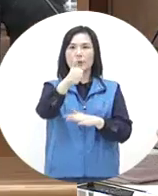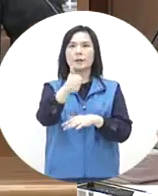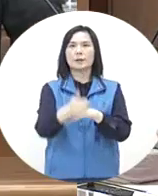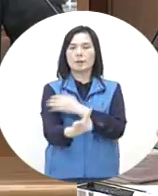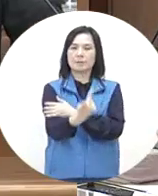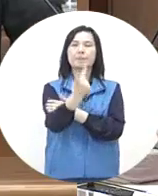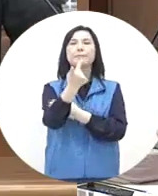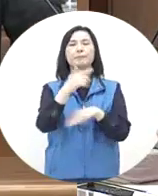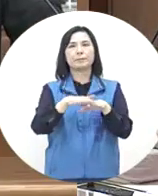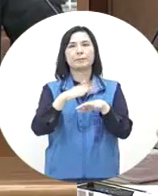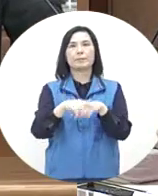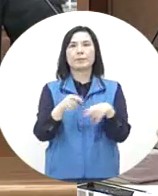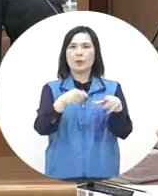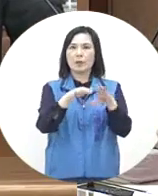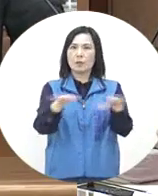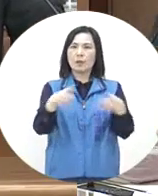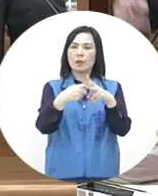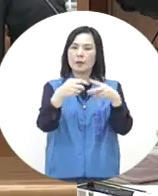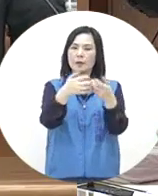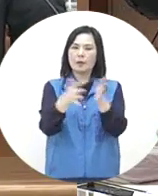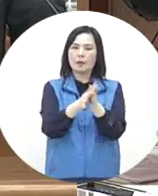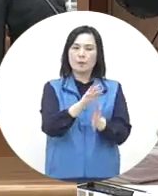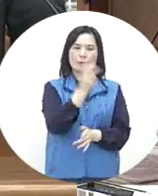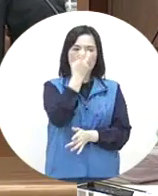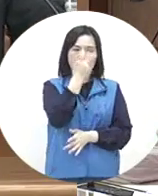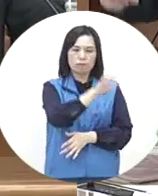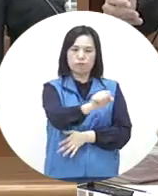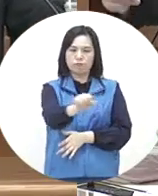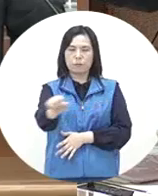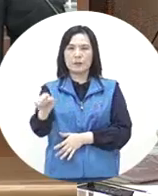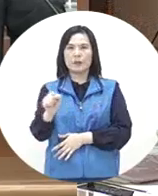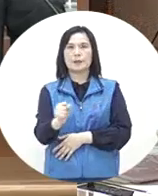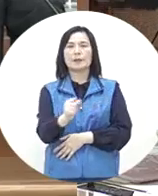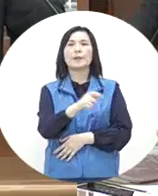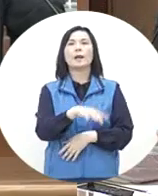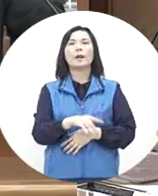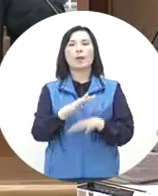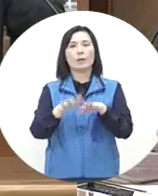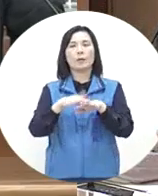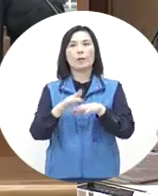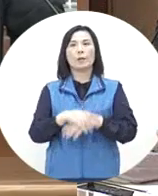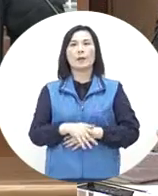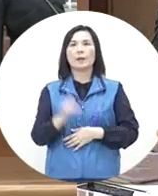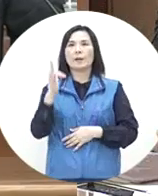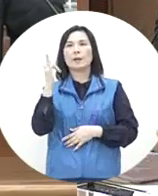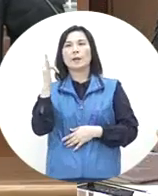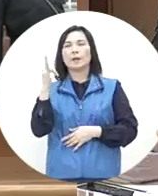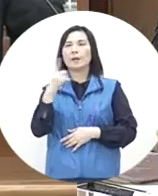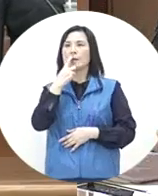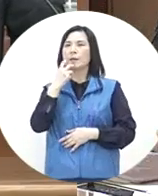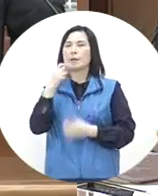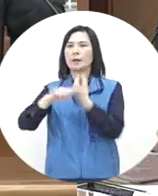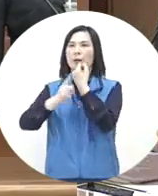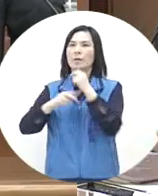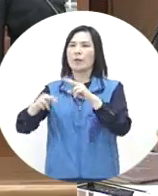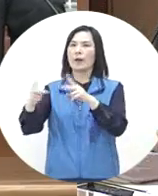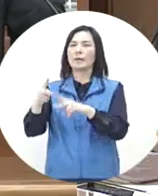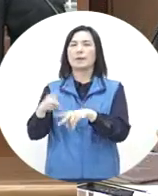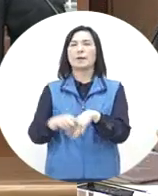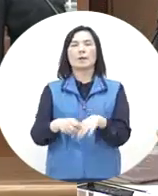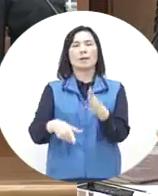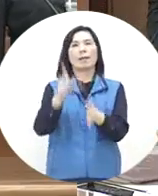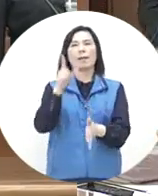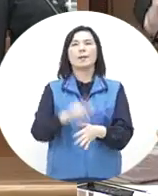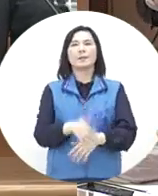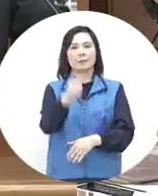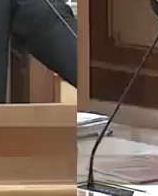市长公安小组，他大概抓得很紧。 对，那个脚步可以更快啦，吼、 哦， 不要等中央修法，那个缓不济急啦。 嗯， 好，高小齐定，谢